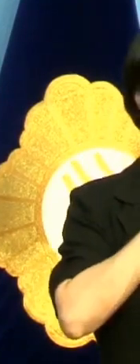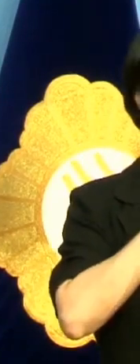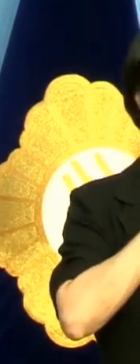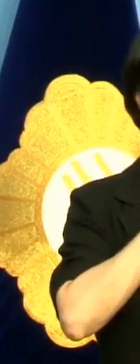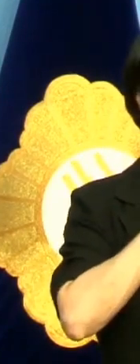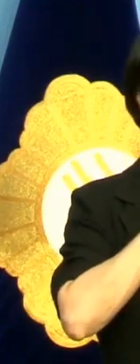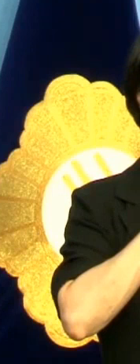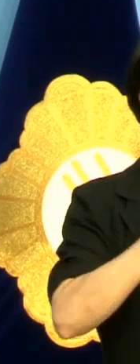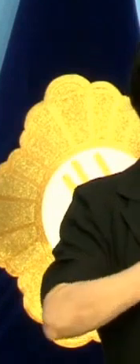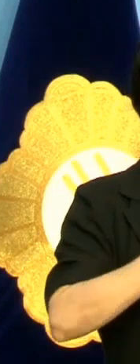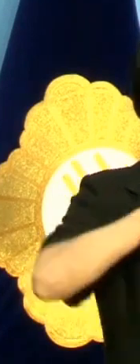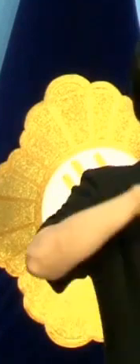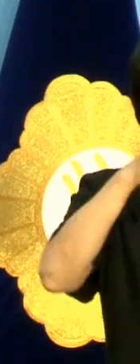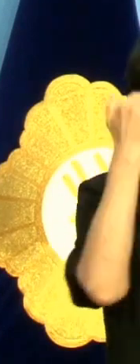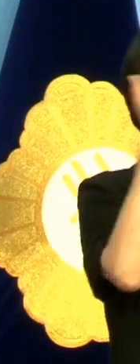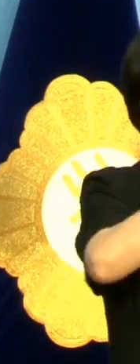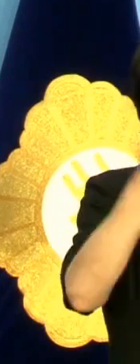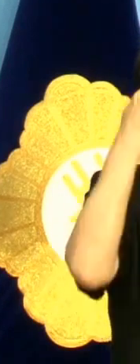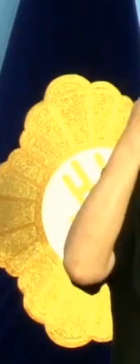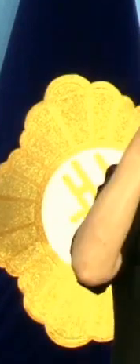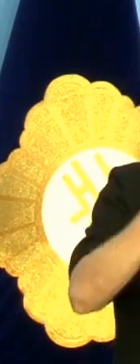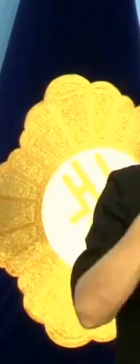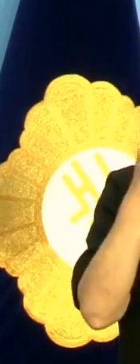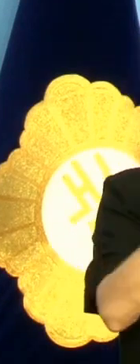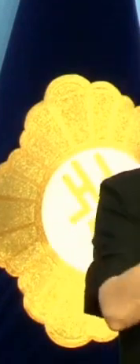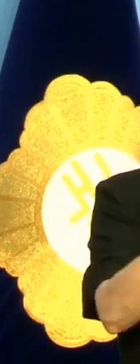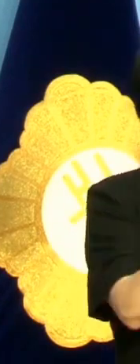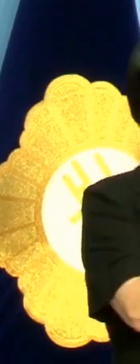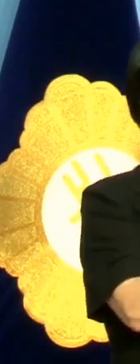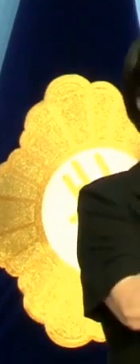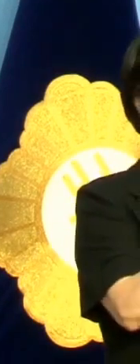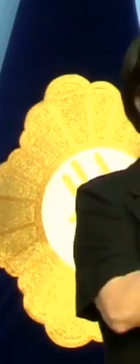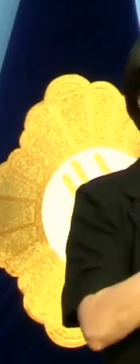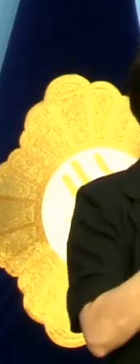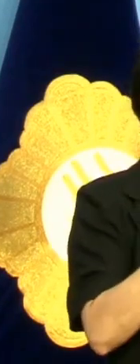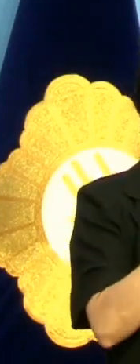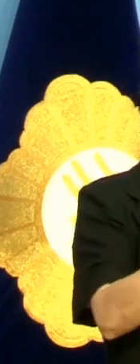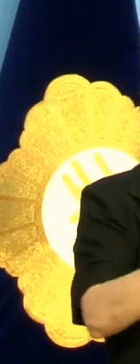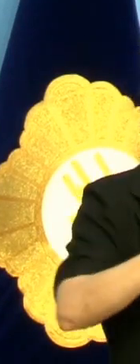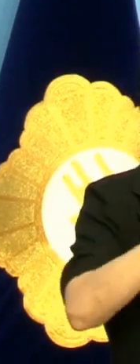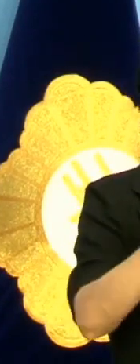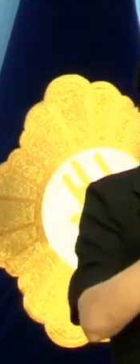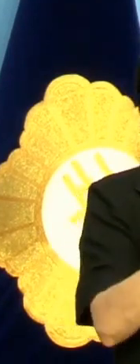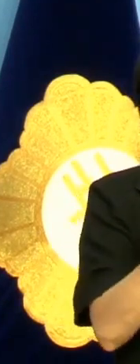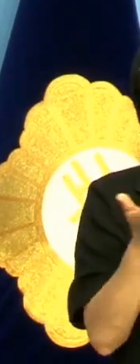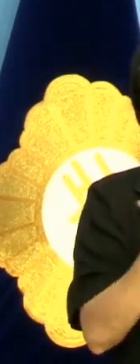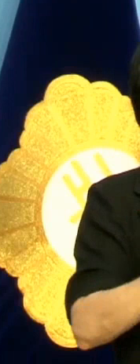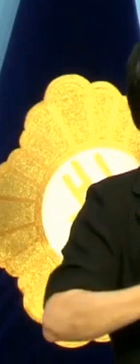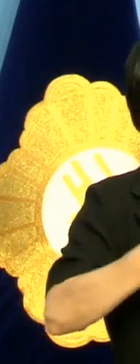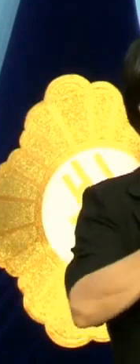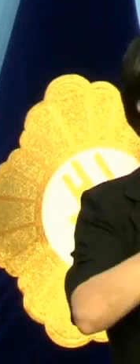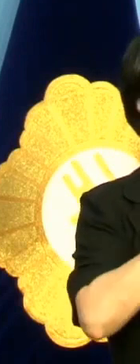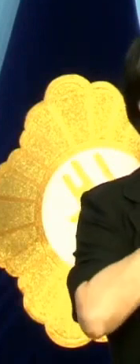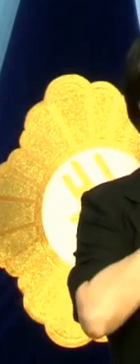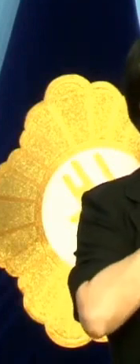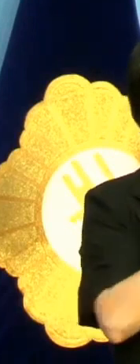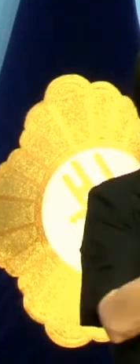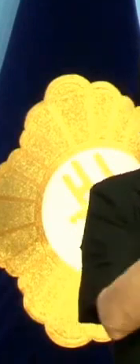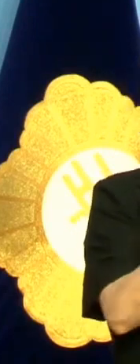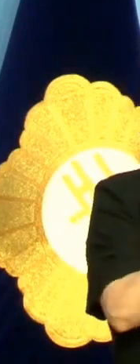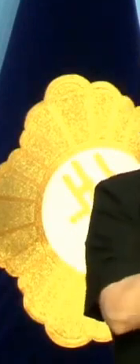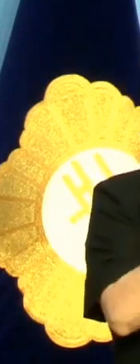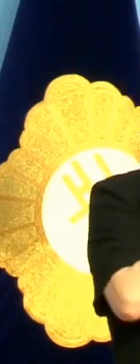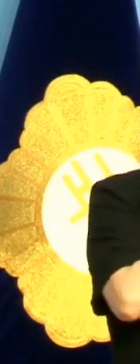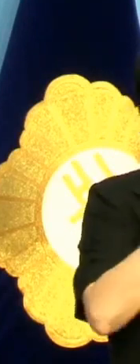자신의 정책적 가치관과 이를 위해서 열심히 국민을 위해서 일을 해야 되는 것이 그러려면 어떻게